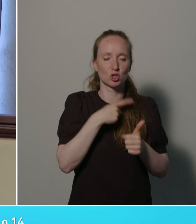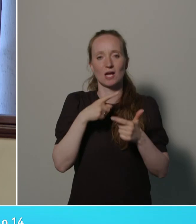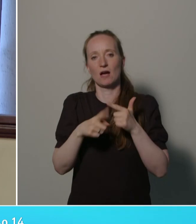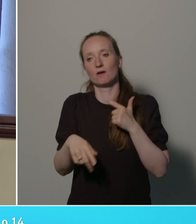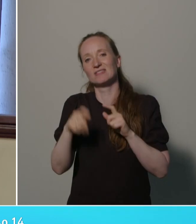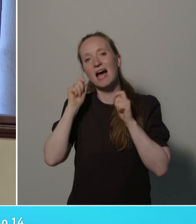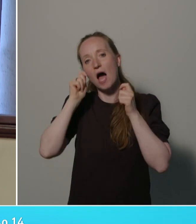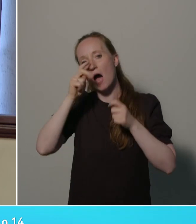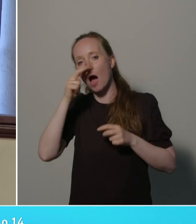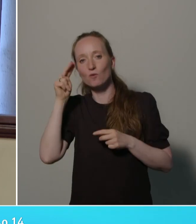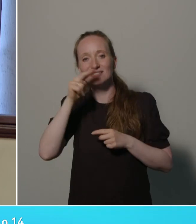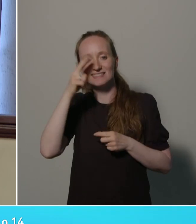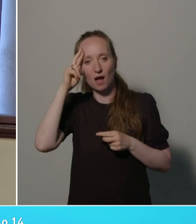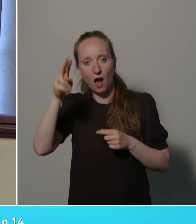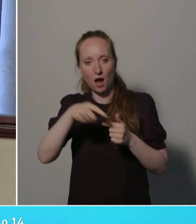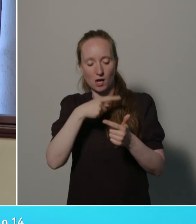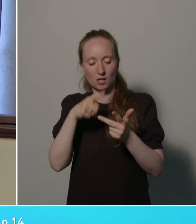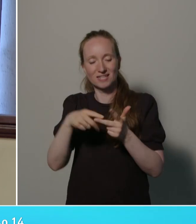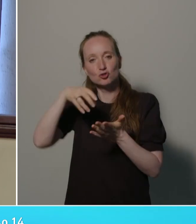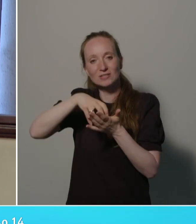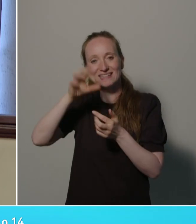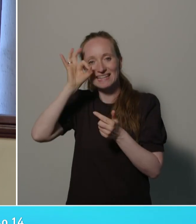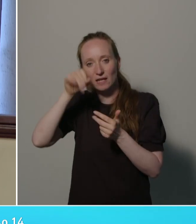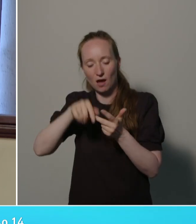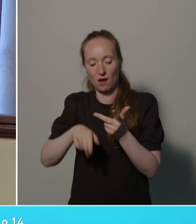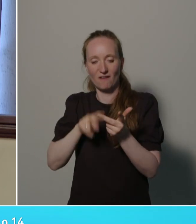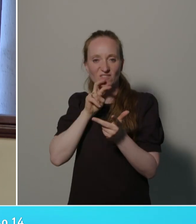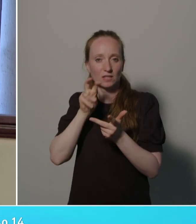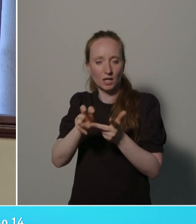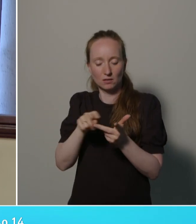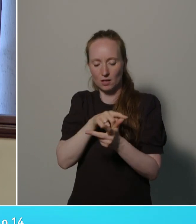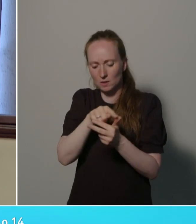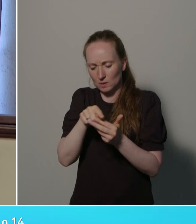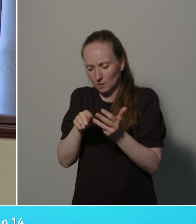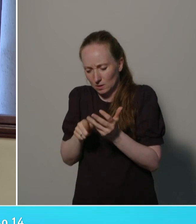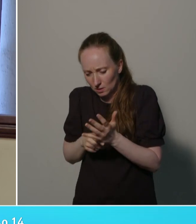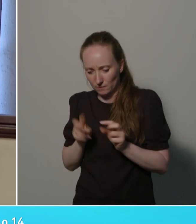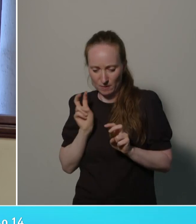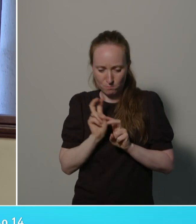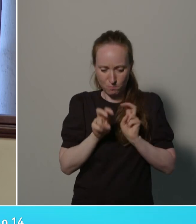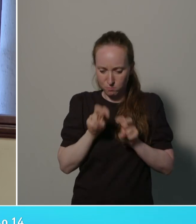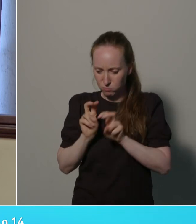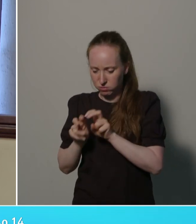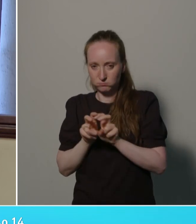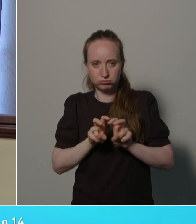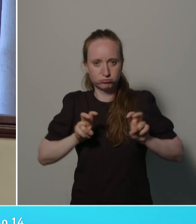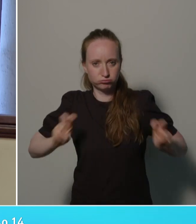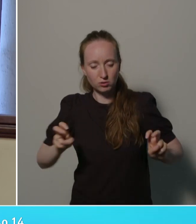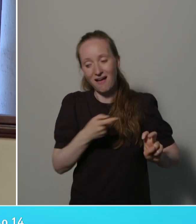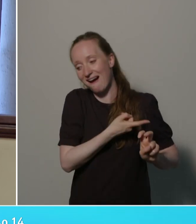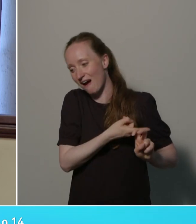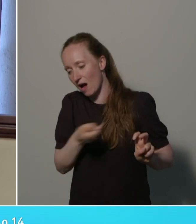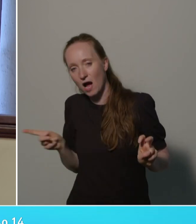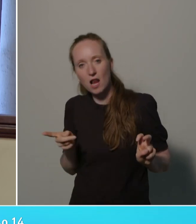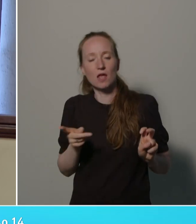die Aufsichtsräte, über die Stadt Jena und so weiter. Und dieses Projekt ist dort mit 0 Gegenstimme und